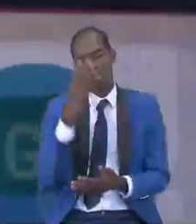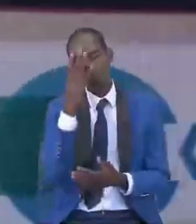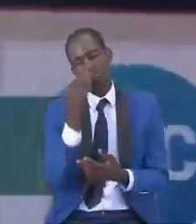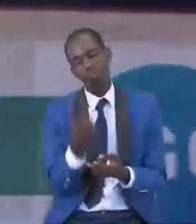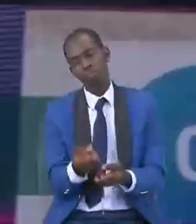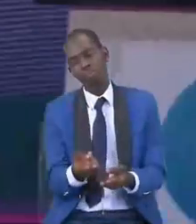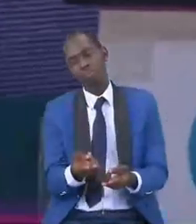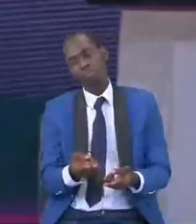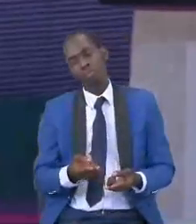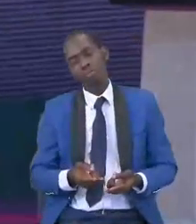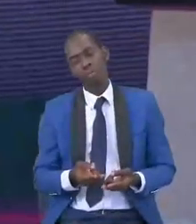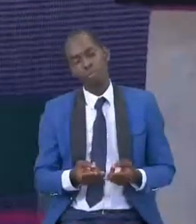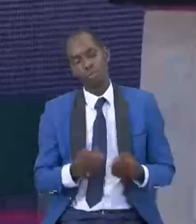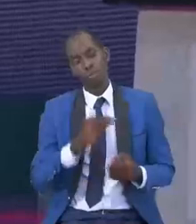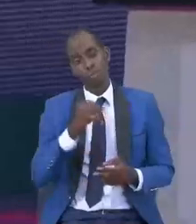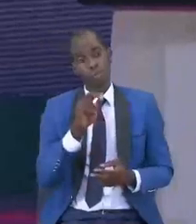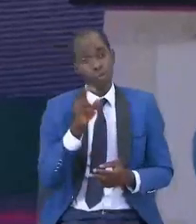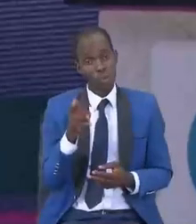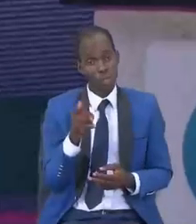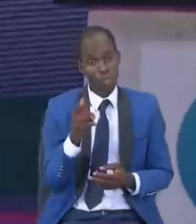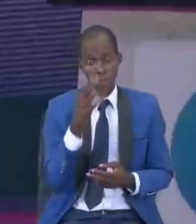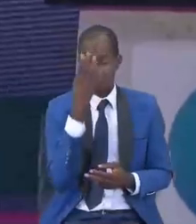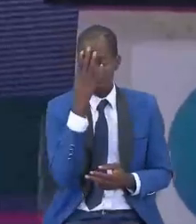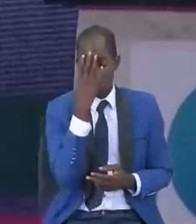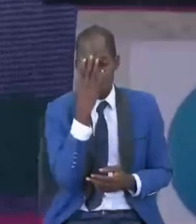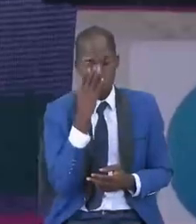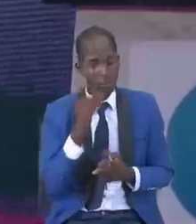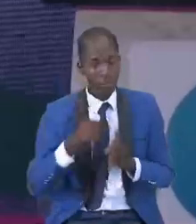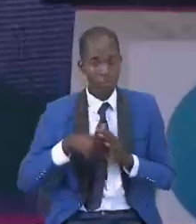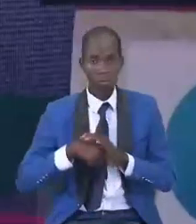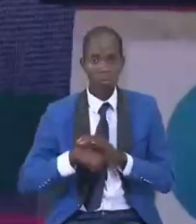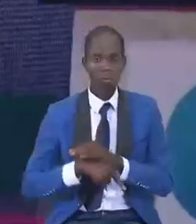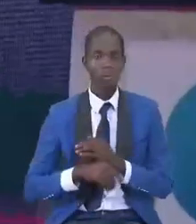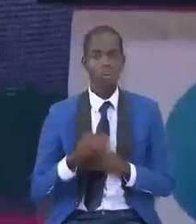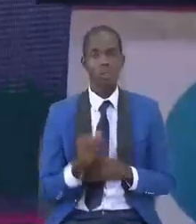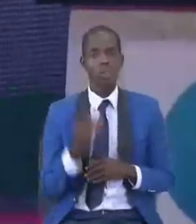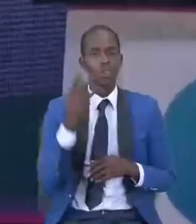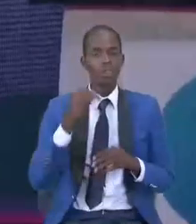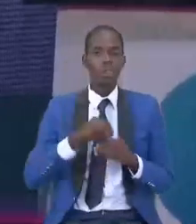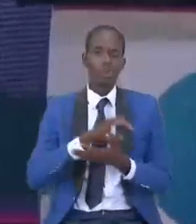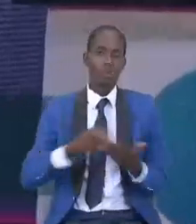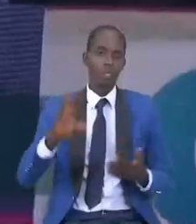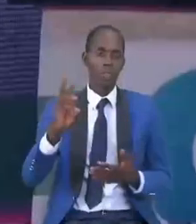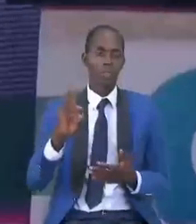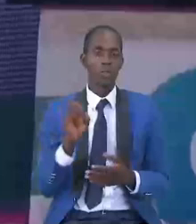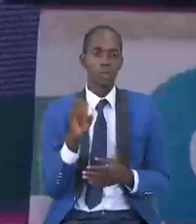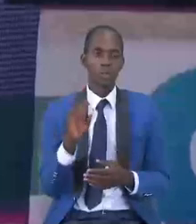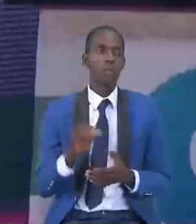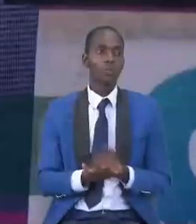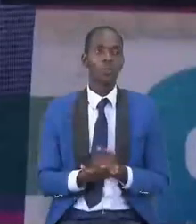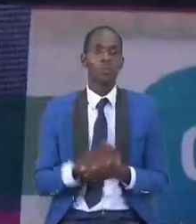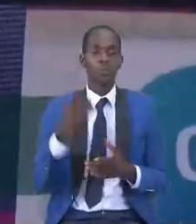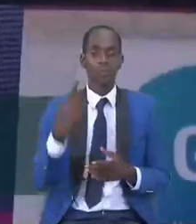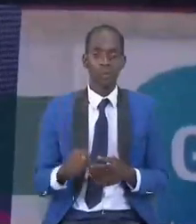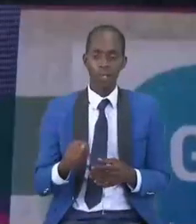Jonas s'endormit profondément. Verset 6. Verset 6, il dit, le pilote s'approcha de